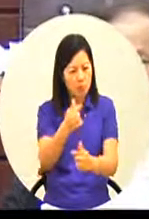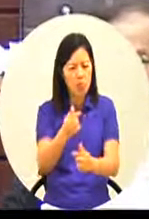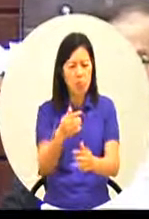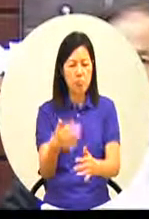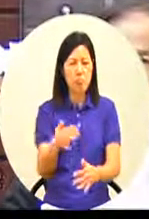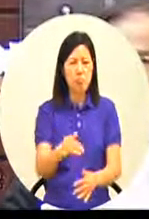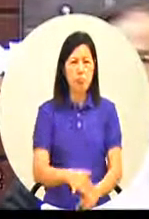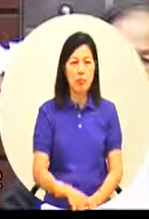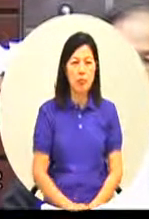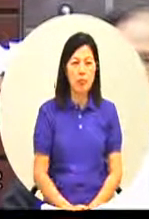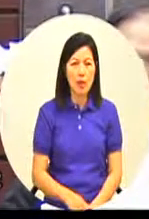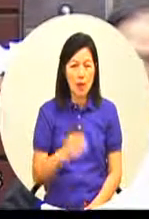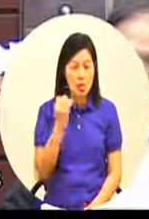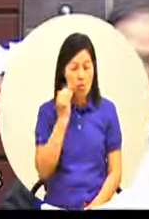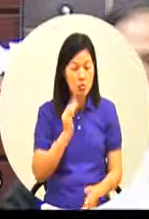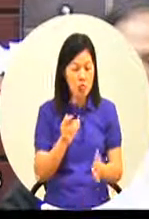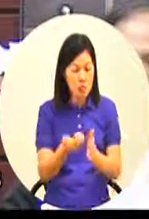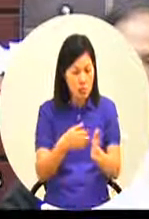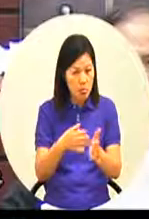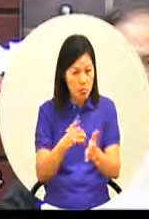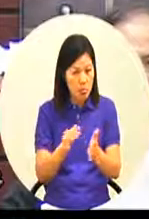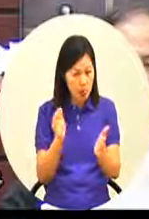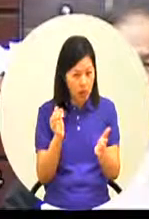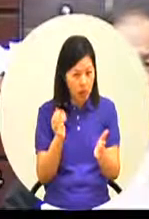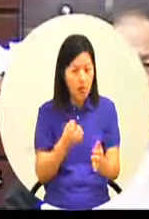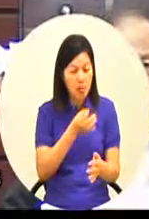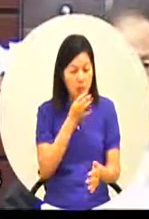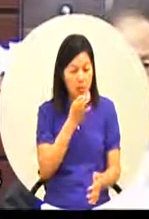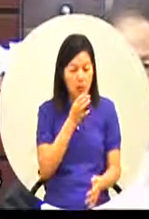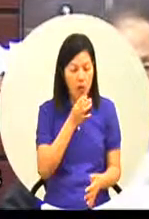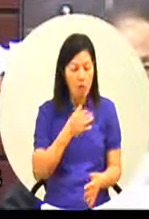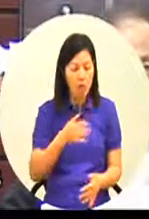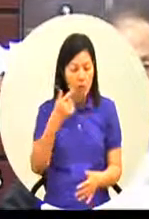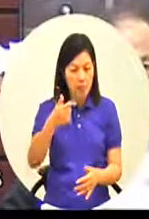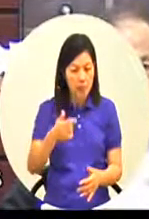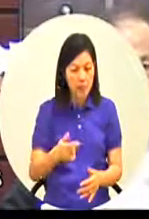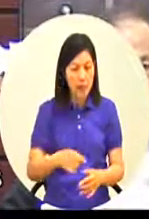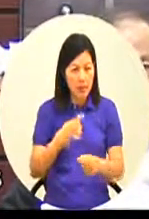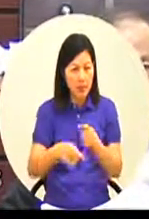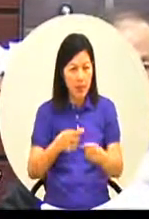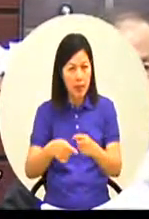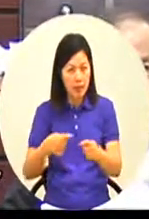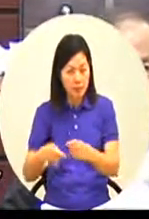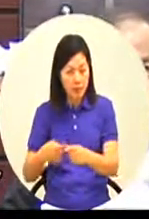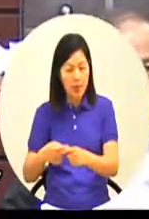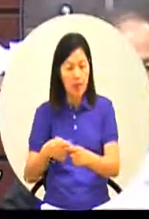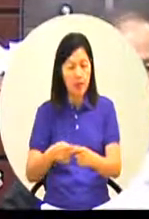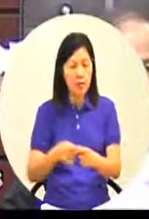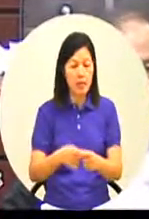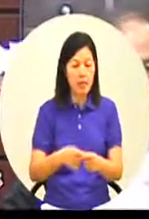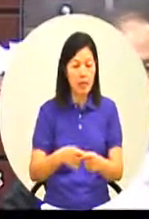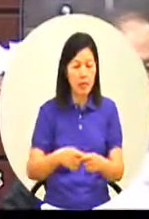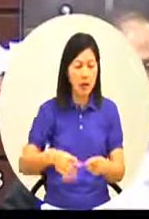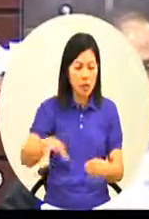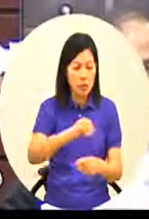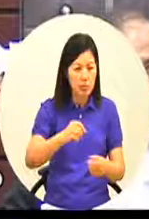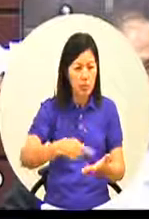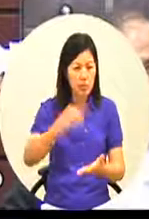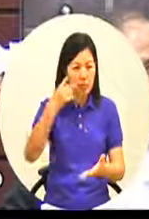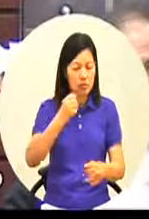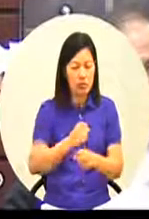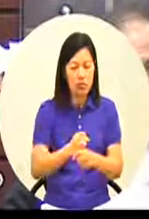算到位，我们可以逐年那么可能讲一本为中山四路加沿海四路全部做一本子那个预